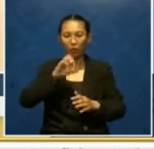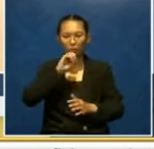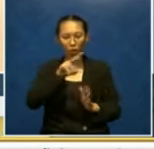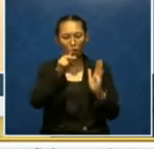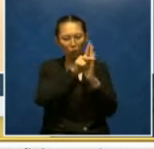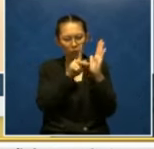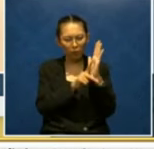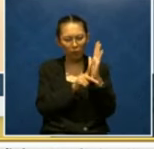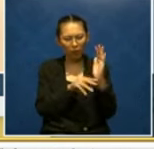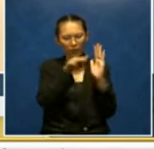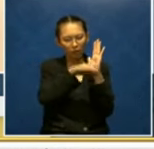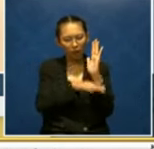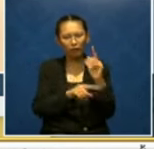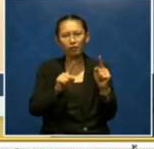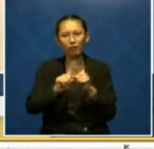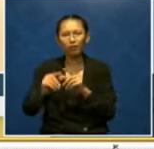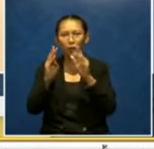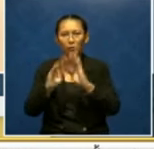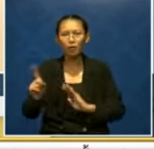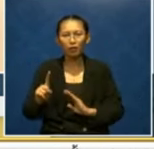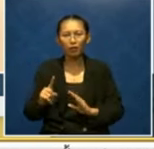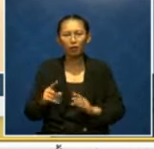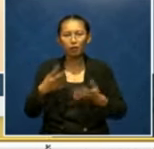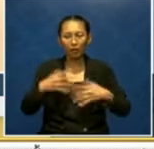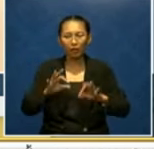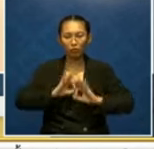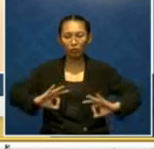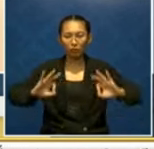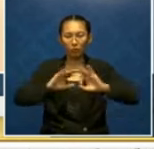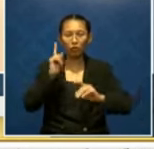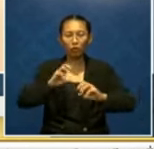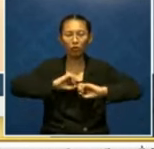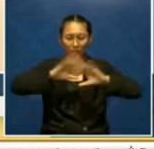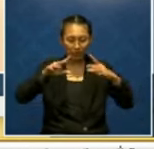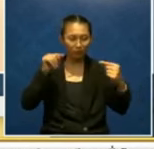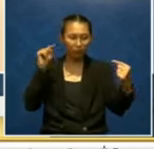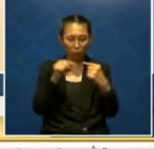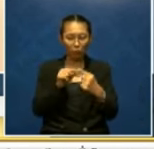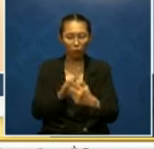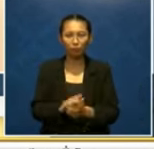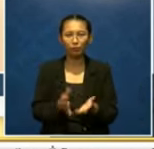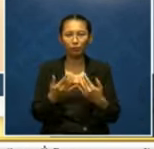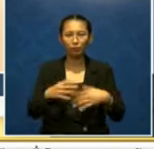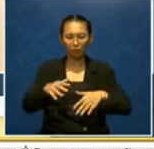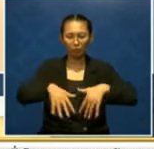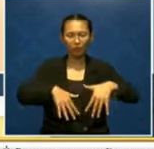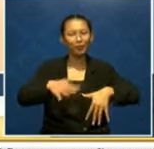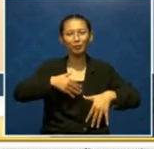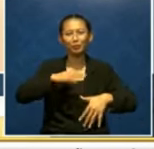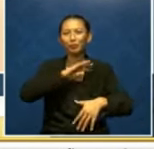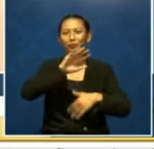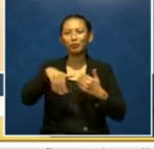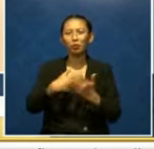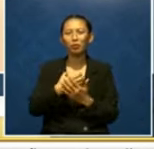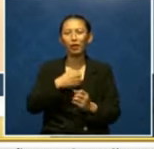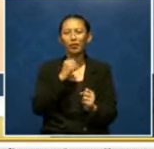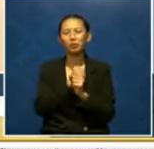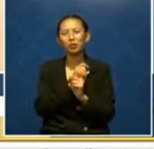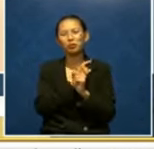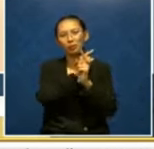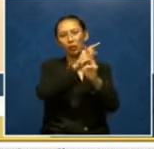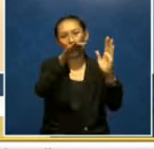ขั้นตอนระเบียบปฏิบัติต่อประชาชนคนไทยอย่างชัดเจนและตรงไปตรงมาประชาชนคนไทยอย่างพวกเราทุกคนก็พร้อมที่จะทำตามขั้นต